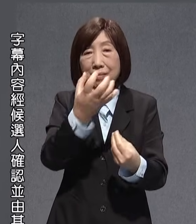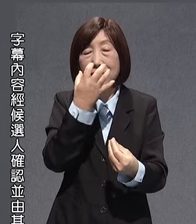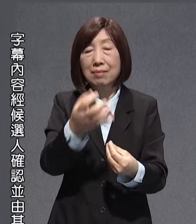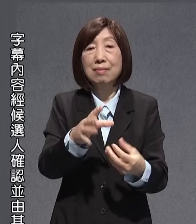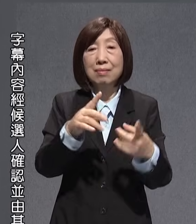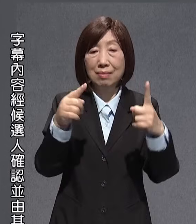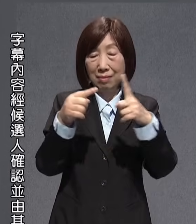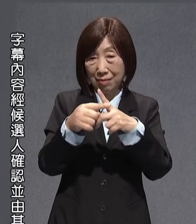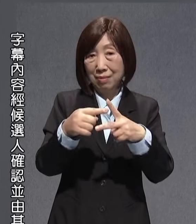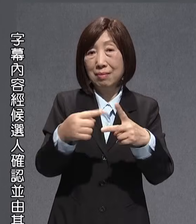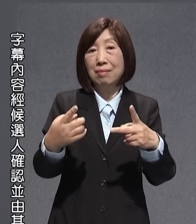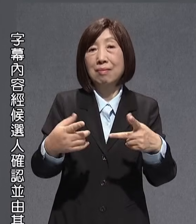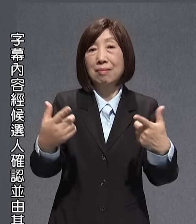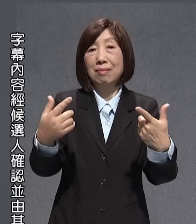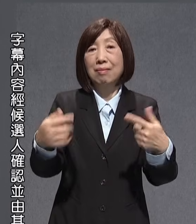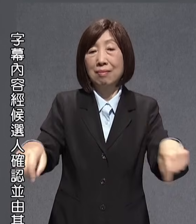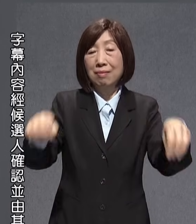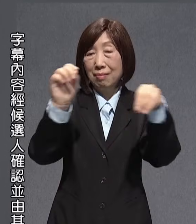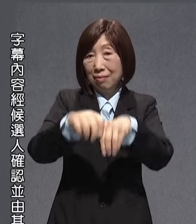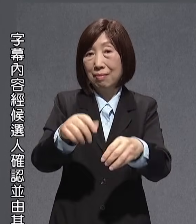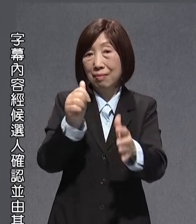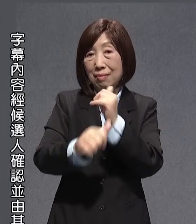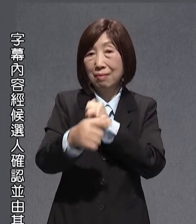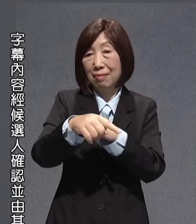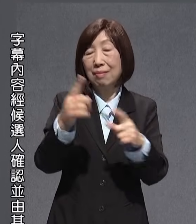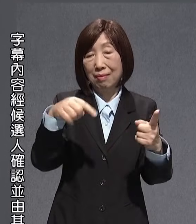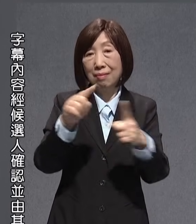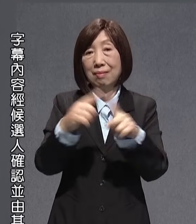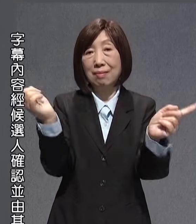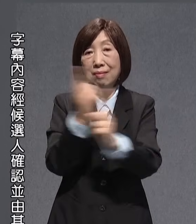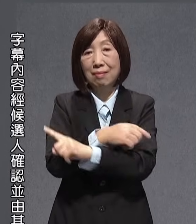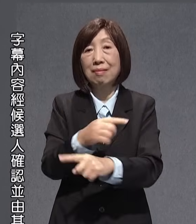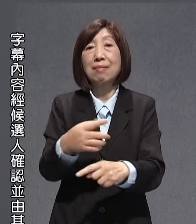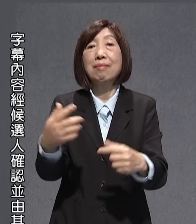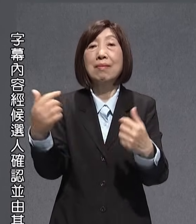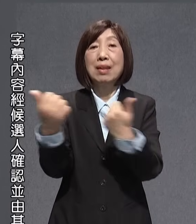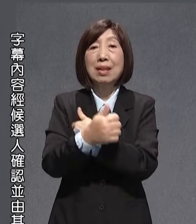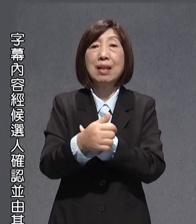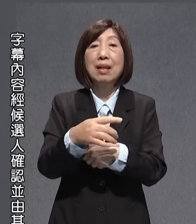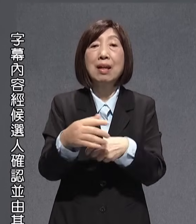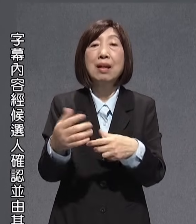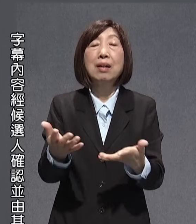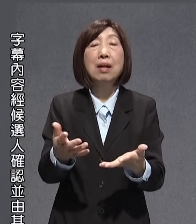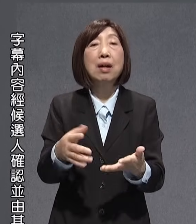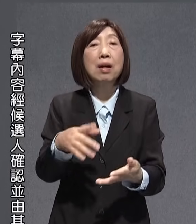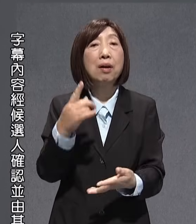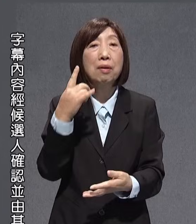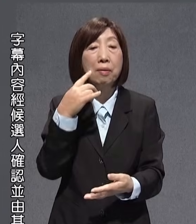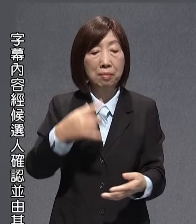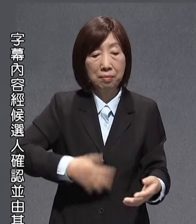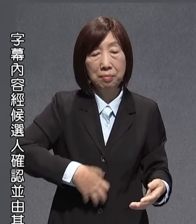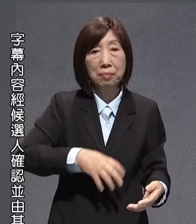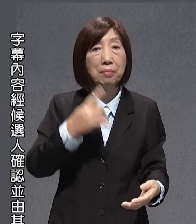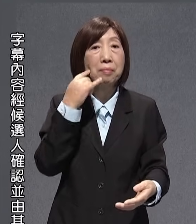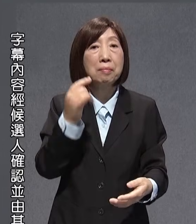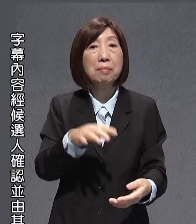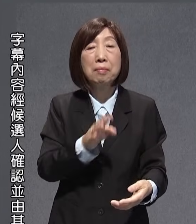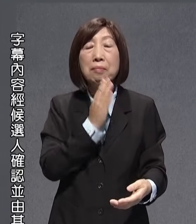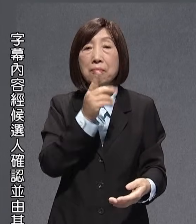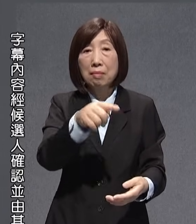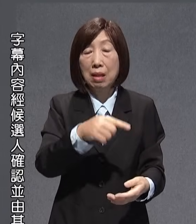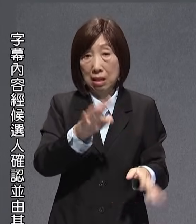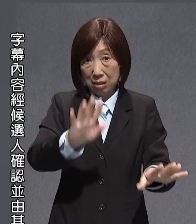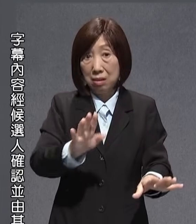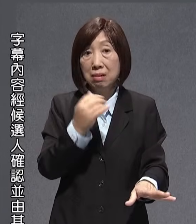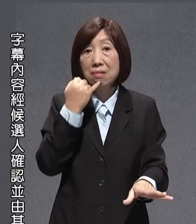纳入代理孕母，协助不孕家庭有机会圆梦。目前的法律，妇女可以冻卵，但是要